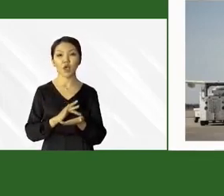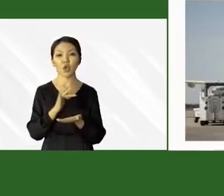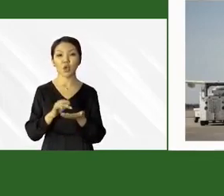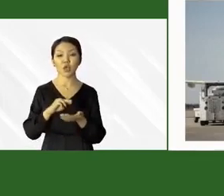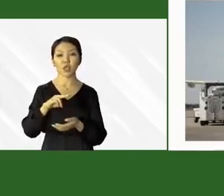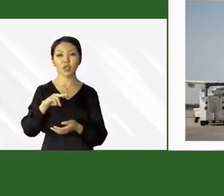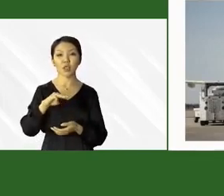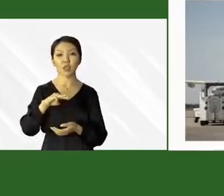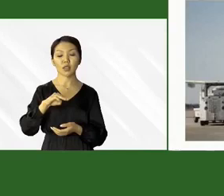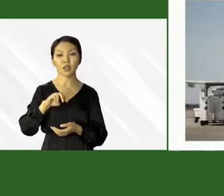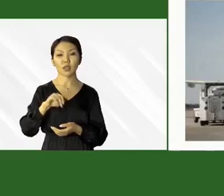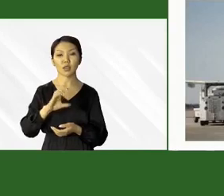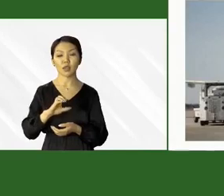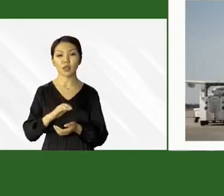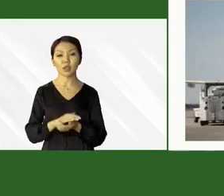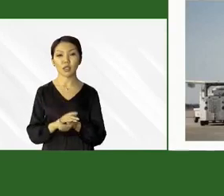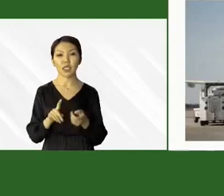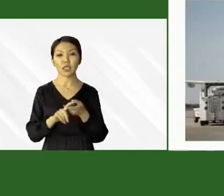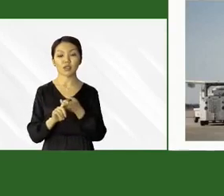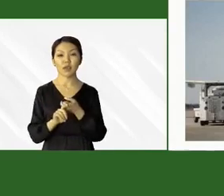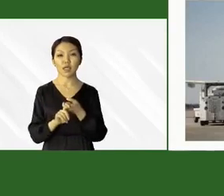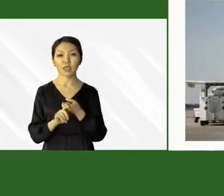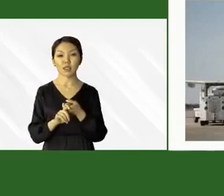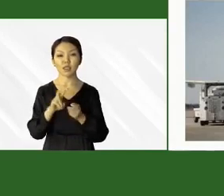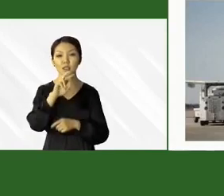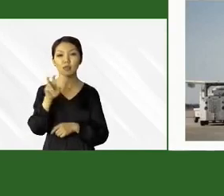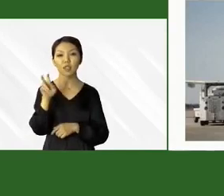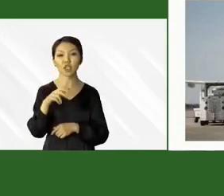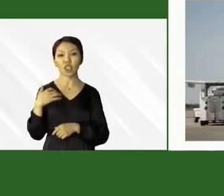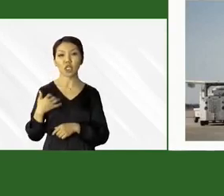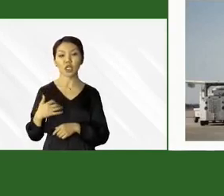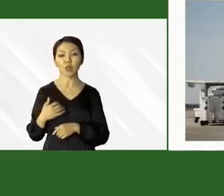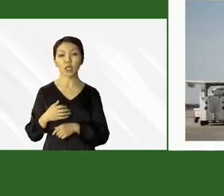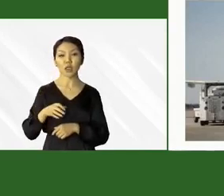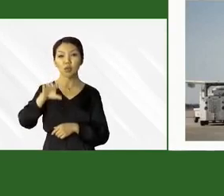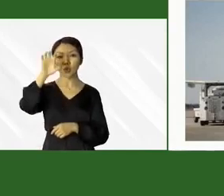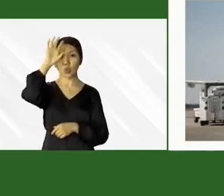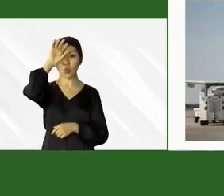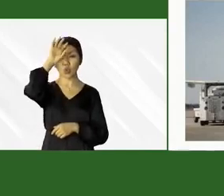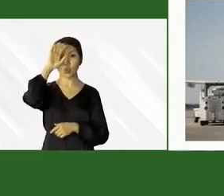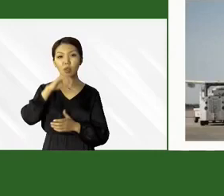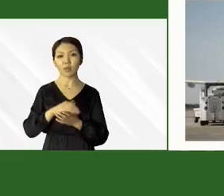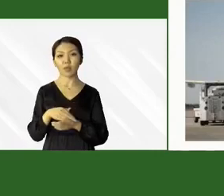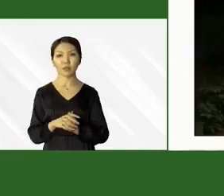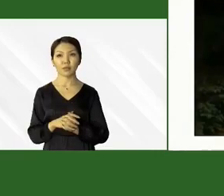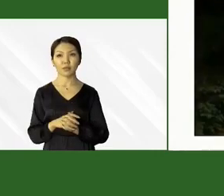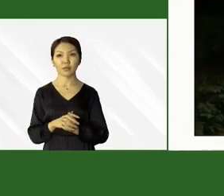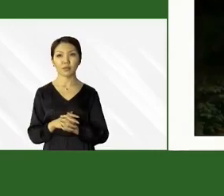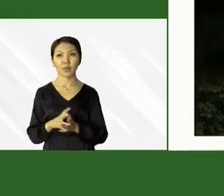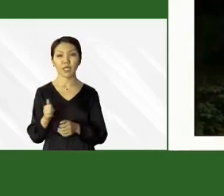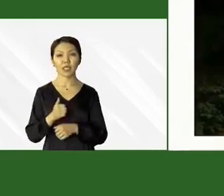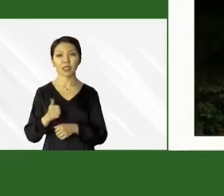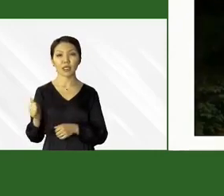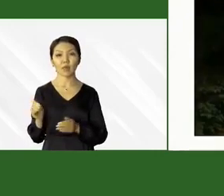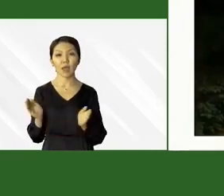Талас авиалиниями связан с Бишкеком, Джалалабадом, Тактагулом, Джаги-Базаром.